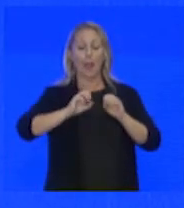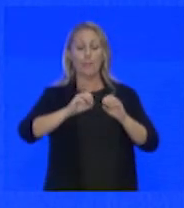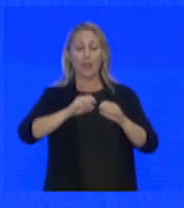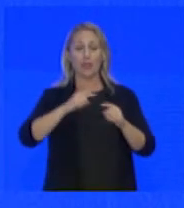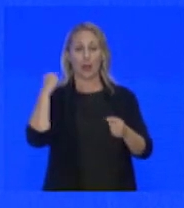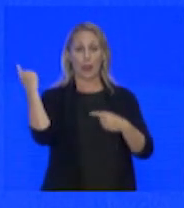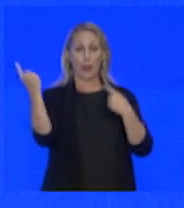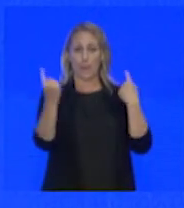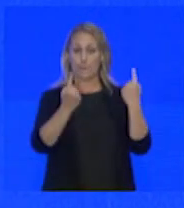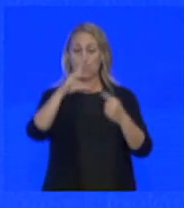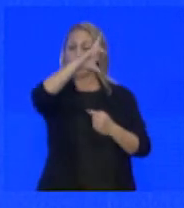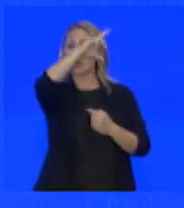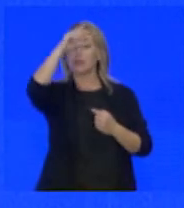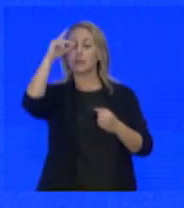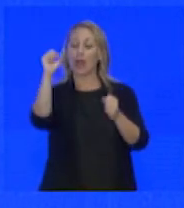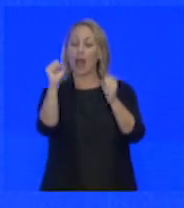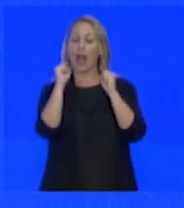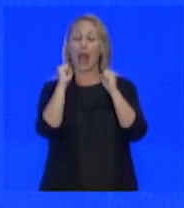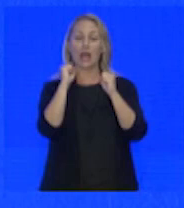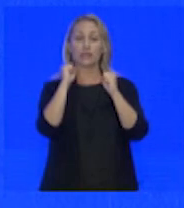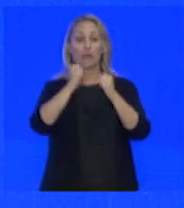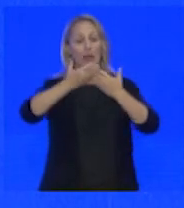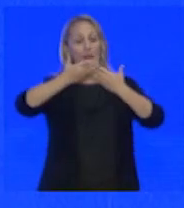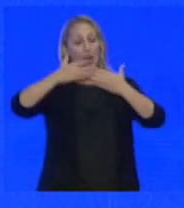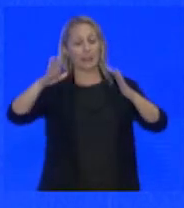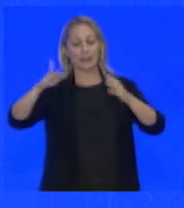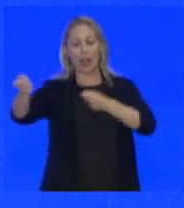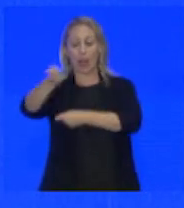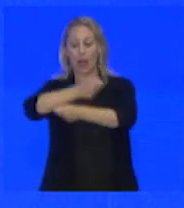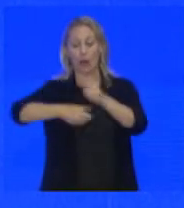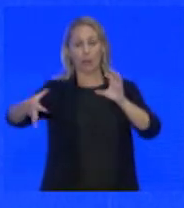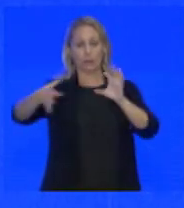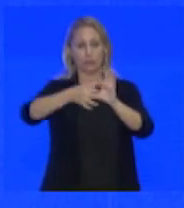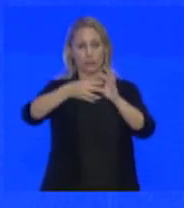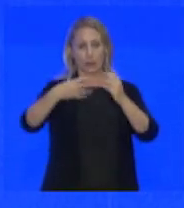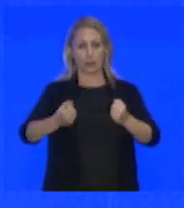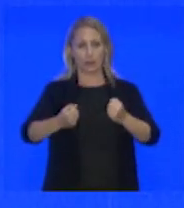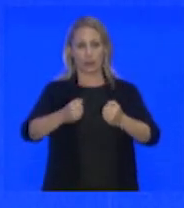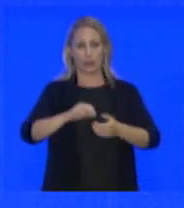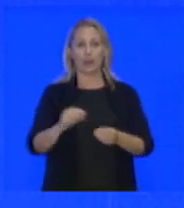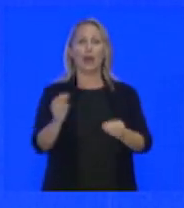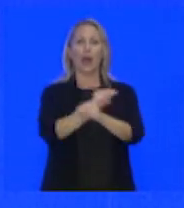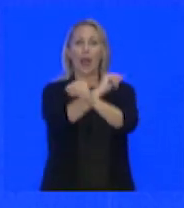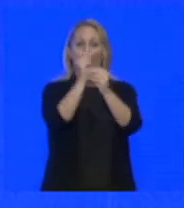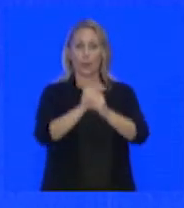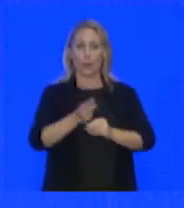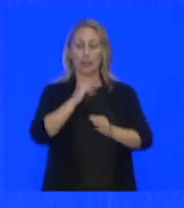και εξωστρεφή πανεπιστήμια, συνδεδεμένα με την αγορά εργασίας. Γι' αυτό και άμεσα